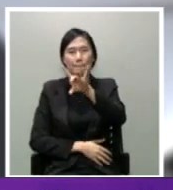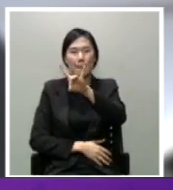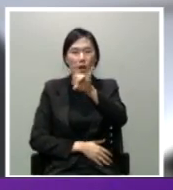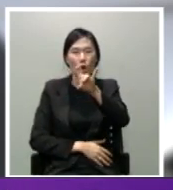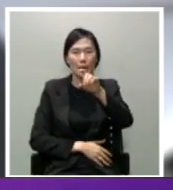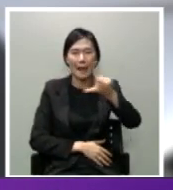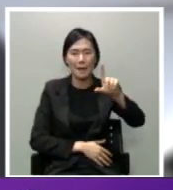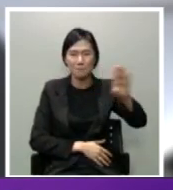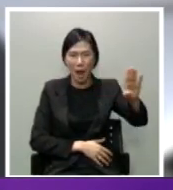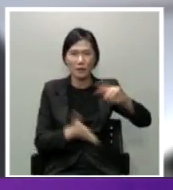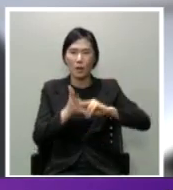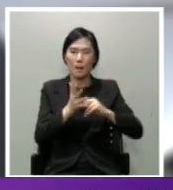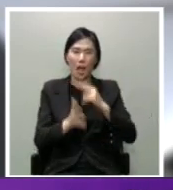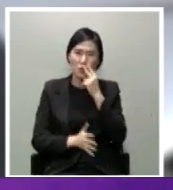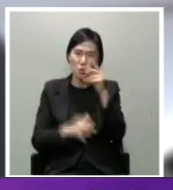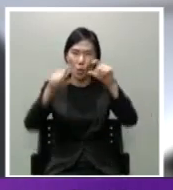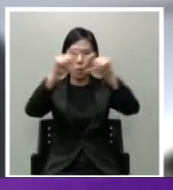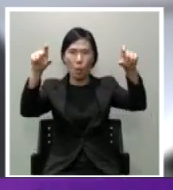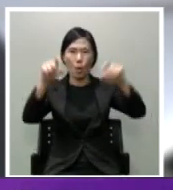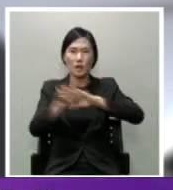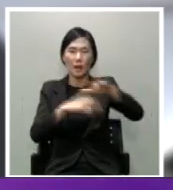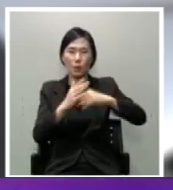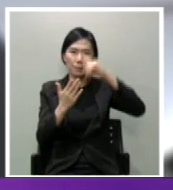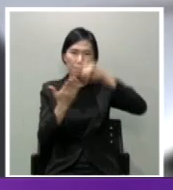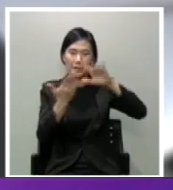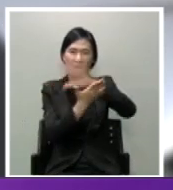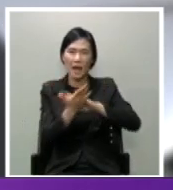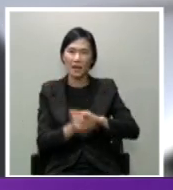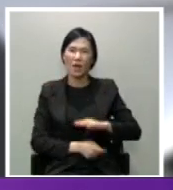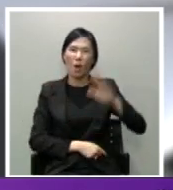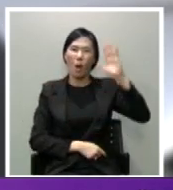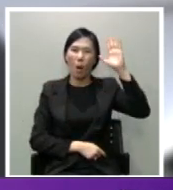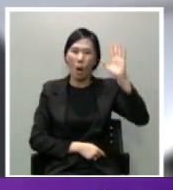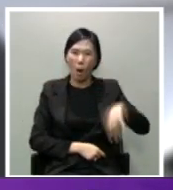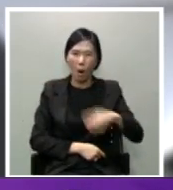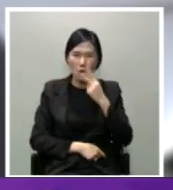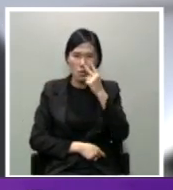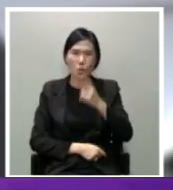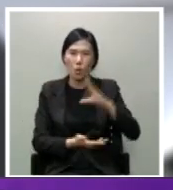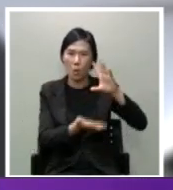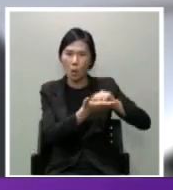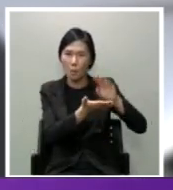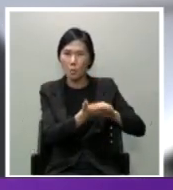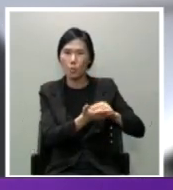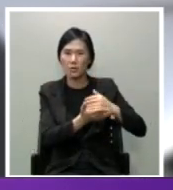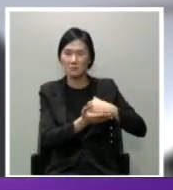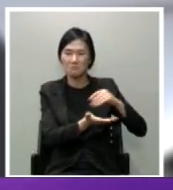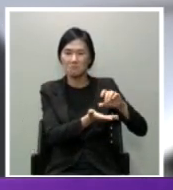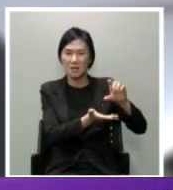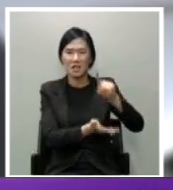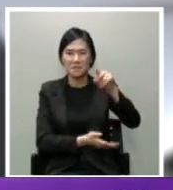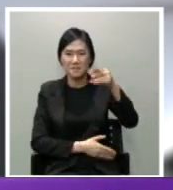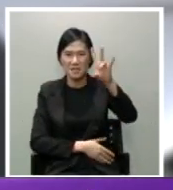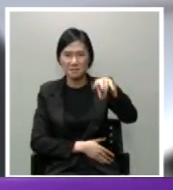าทนี่แหละครับเราร้องอ้อข่าวนี้ว่าเขาใช้ตัวเลขนี้เป็นฐานที่จะมาตอบโต้เรา